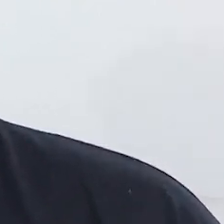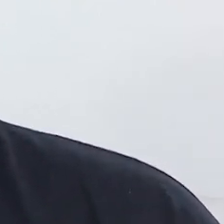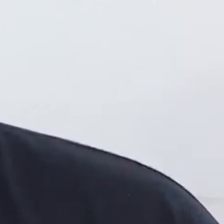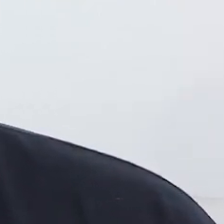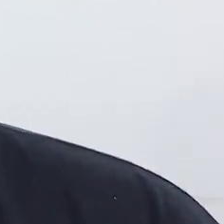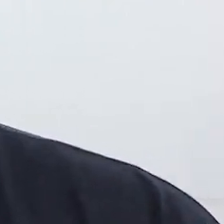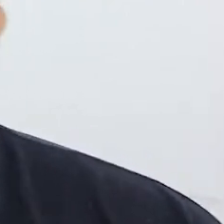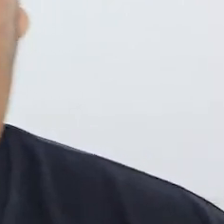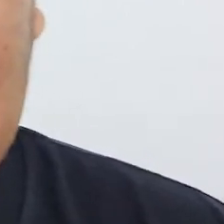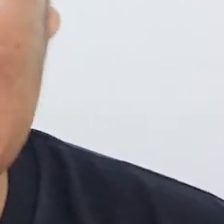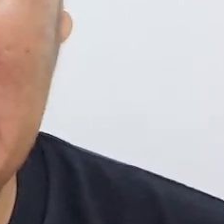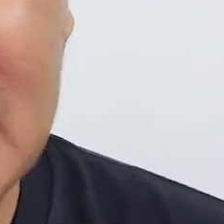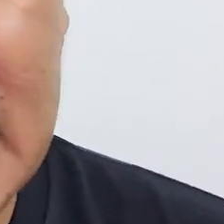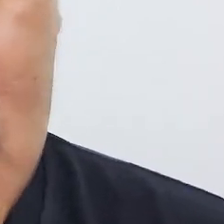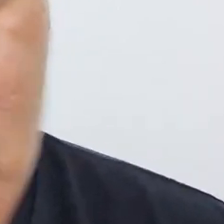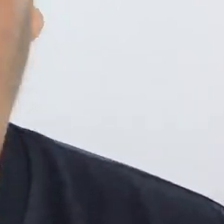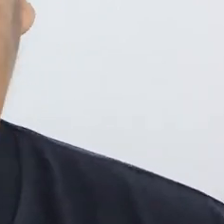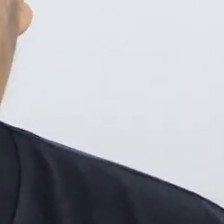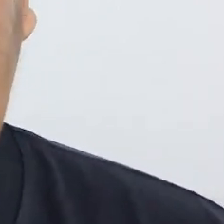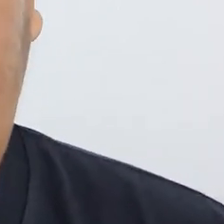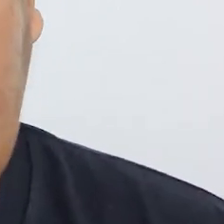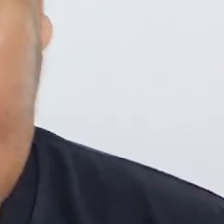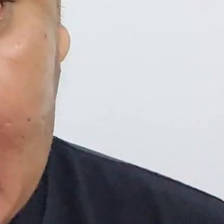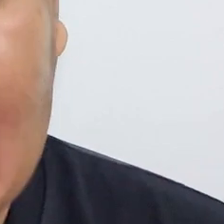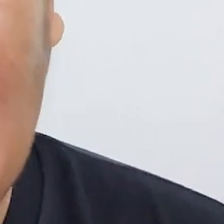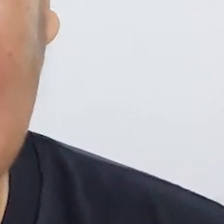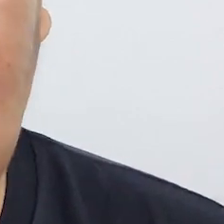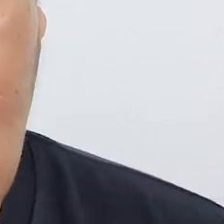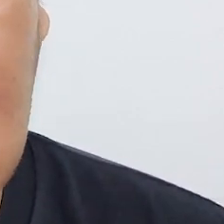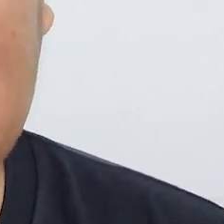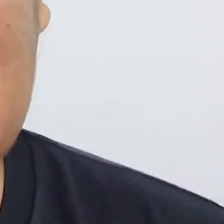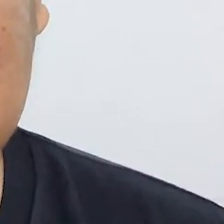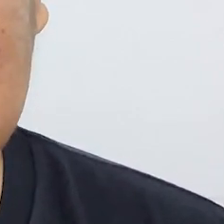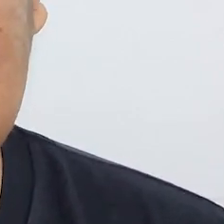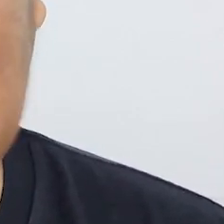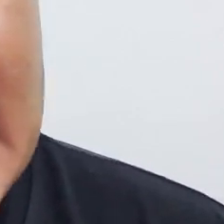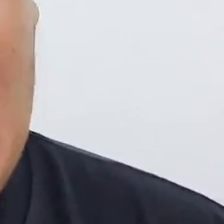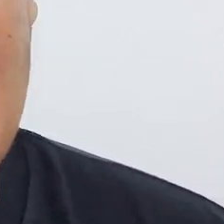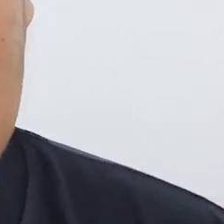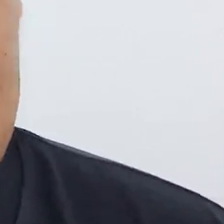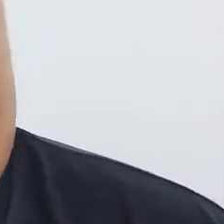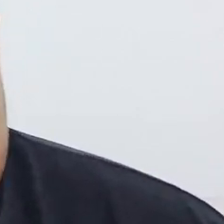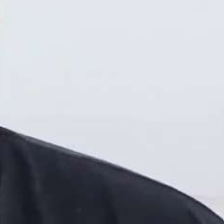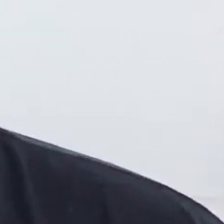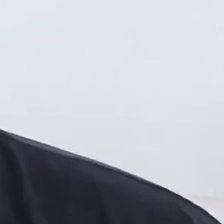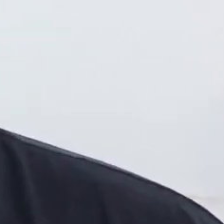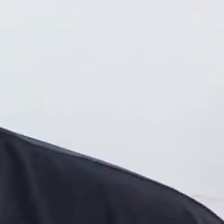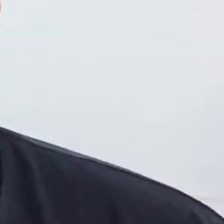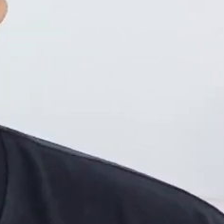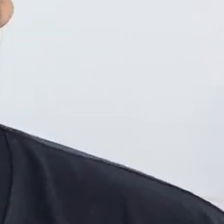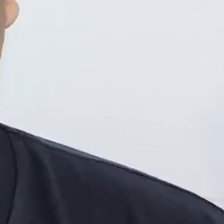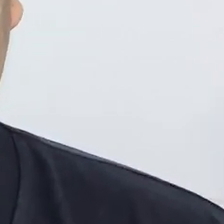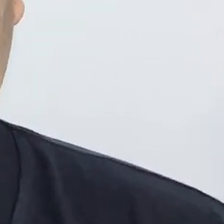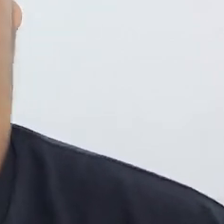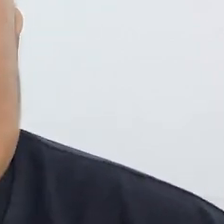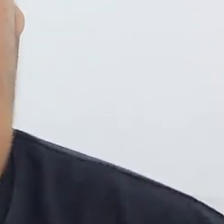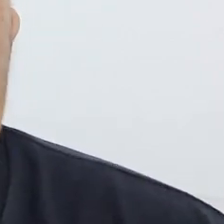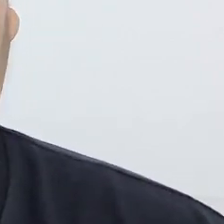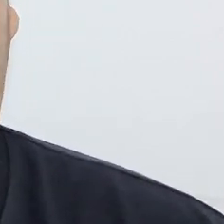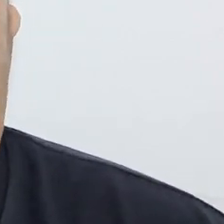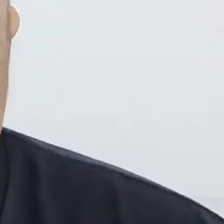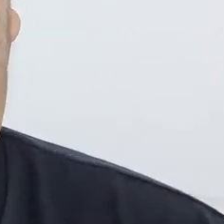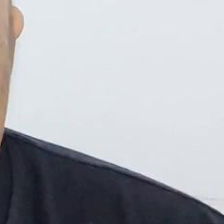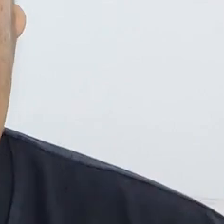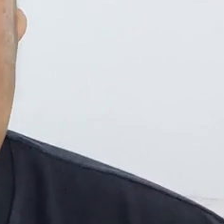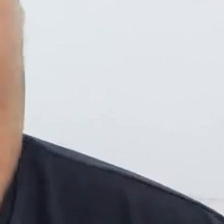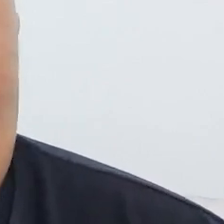เข้ามานะครับในคอมเมนต์ได้เลยนะครับหรือเอาชัวร์นะครับมันจะมีลิงก์ไลน์อยู่กดเข้าไปสั่งซื้อในลิงค์ไลน์นะครับหรือ inboxนะครับชุดละ